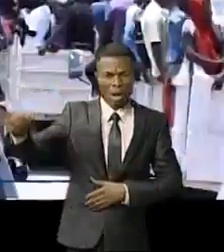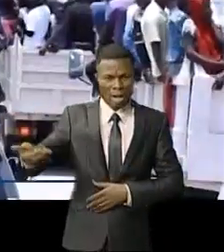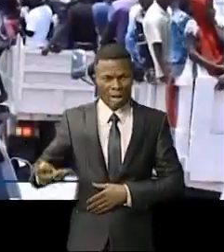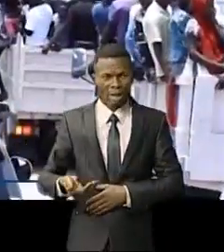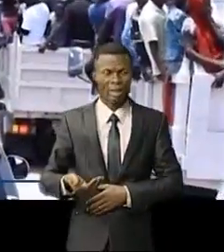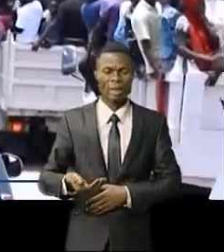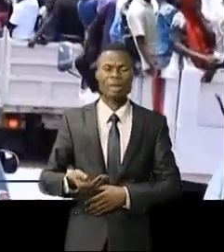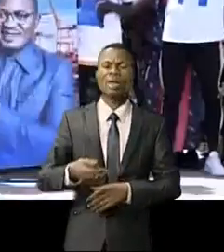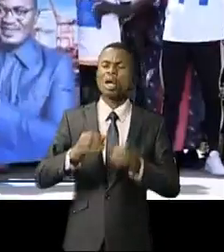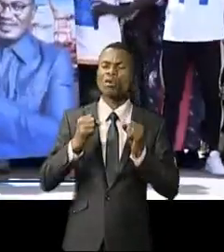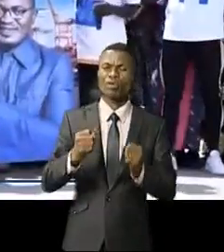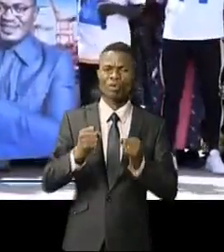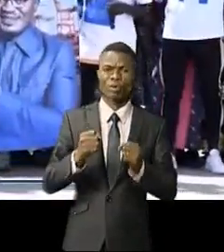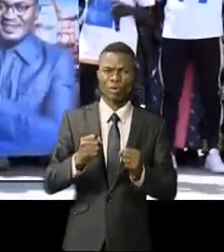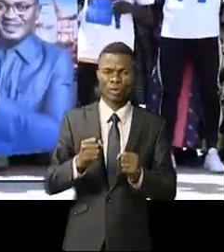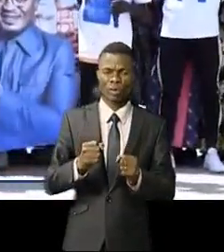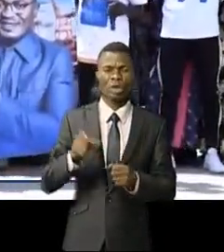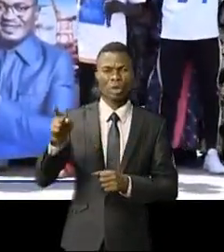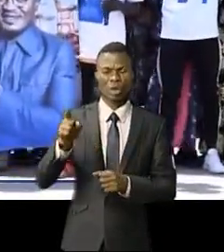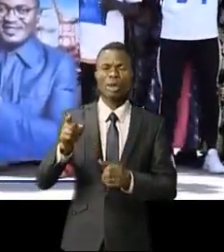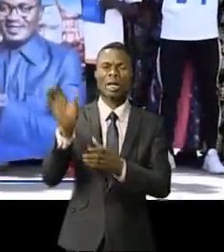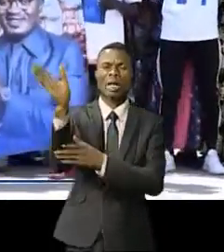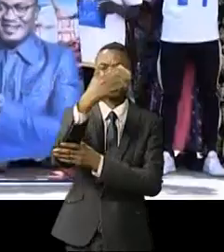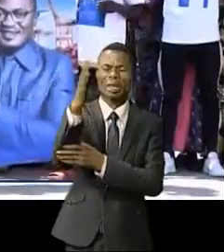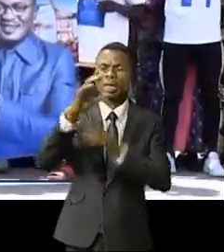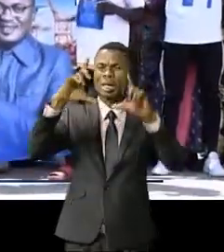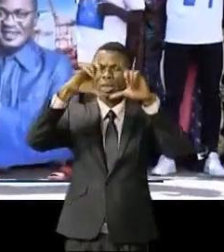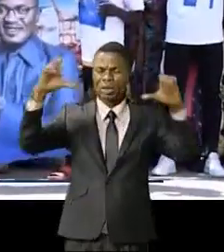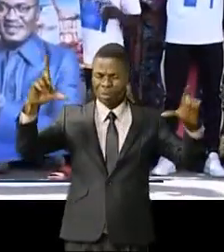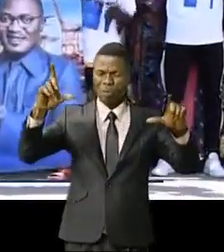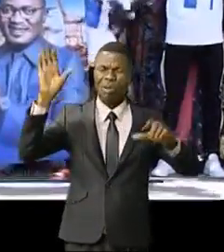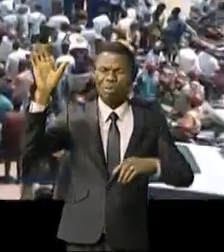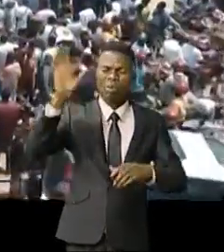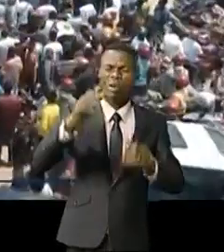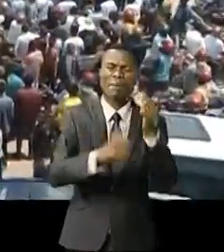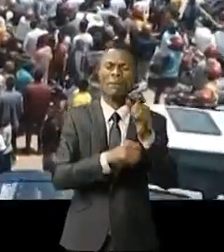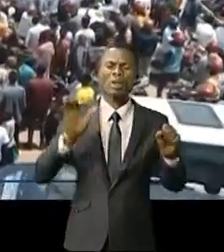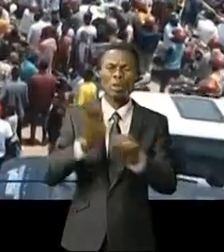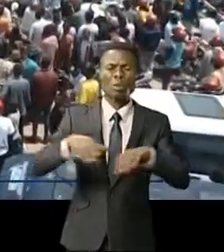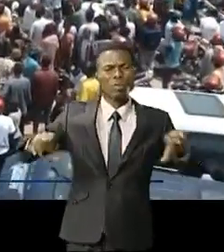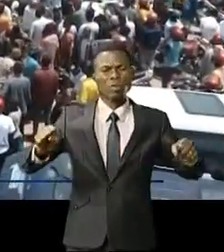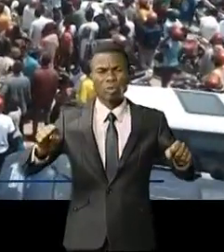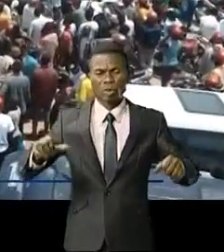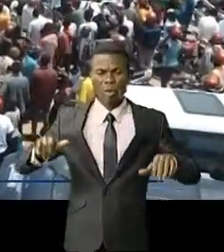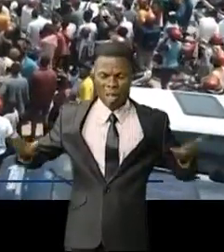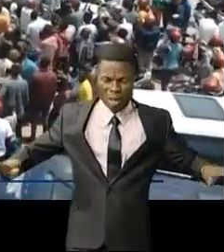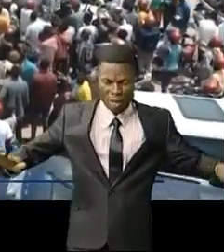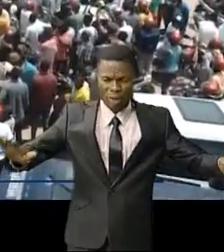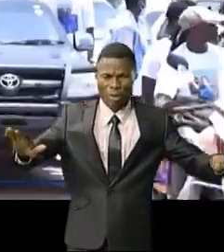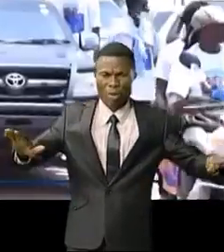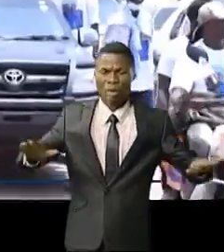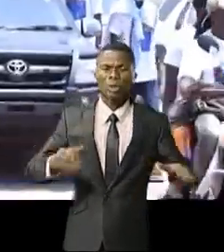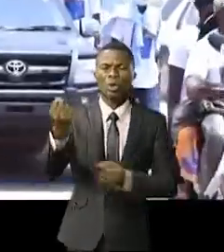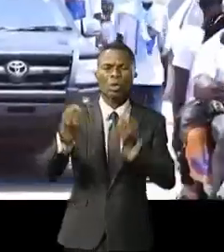un accueil chaleureux. Sur plusieurs calicots, on pouvait lire le lot désormais Magufuli du Tanganyika. De l'aéroport de Kainda, le cortège